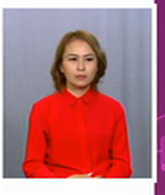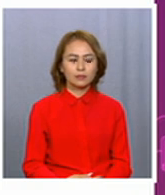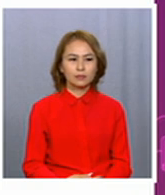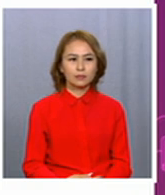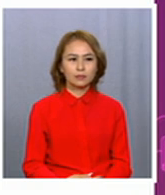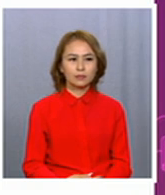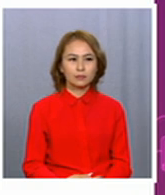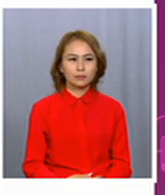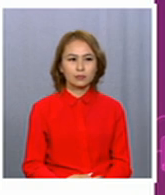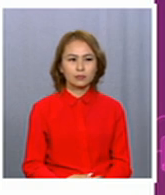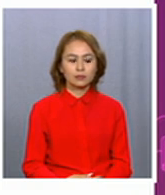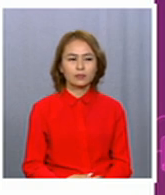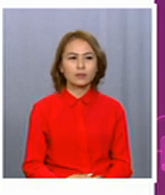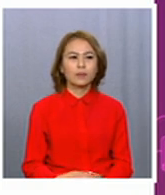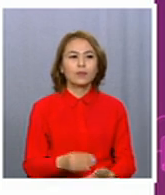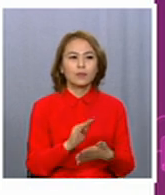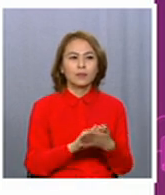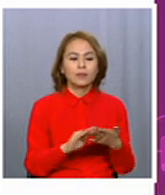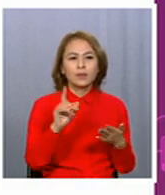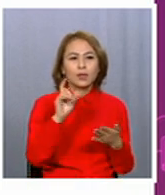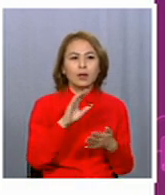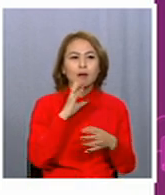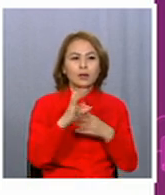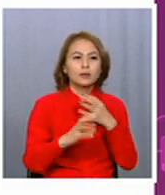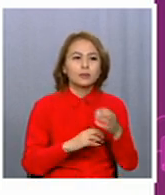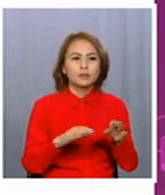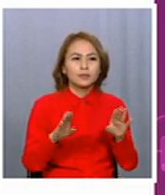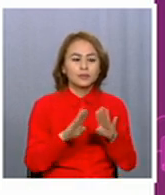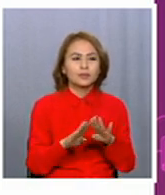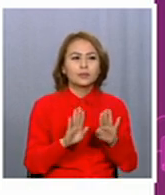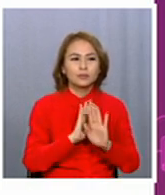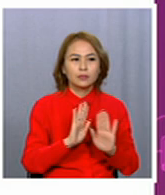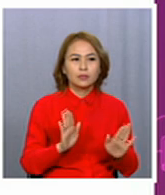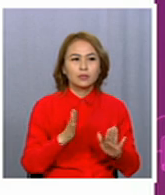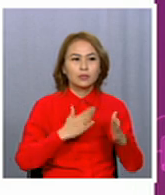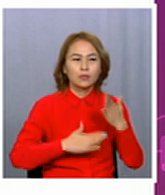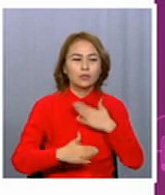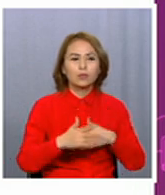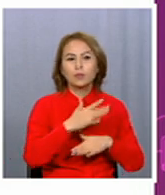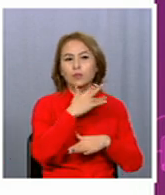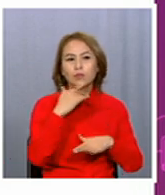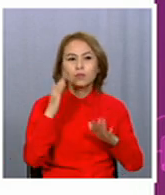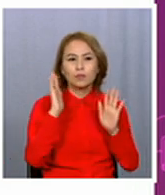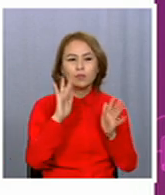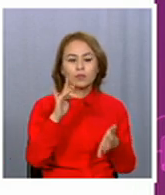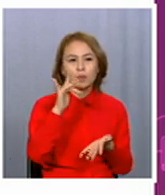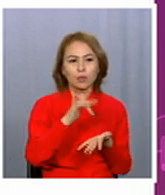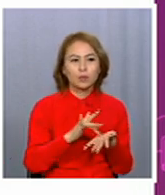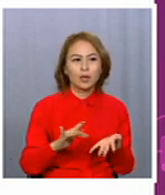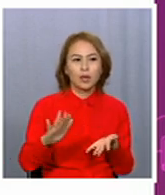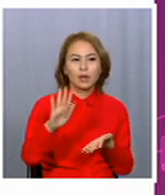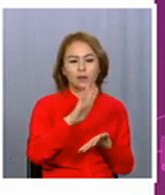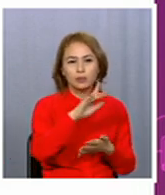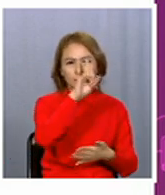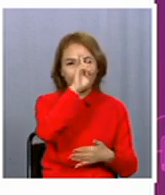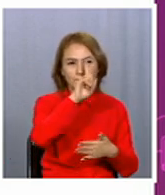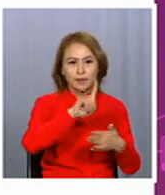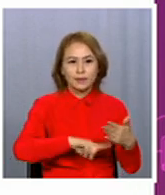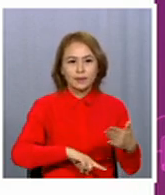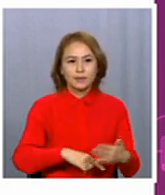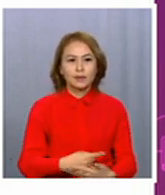Я, балалар, ақын ғарыш әлемінің қару қоймасына емес, қуанышы көп болатын ортаға